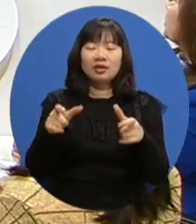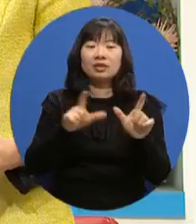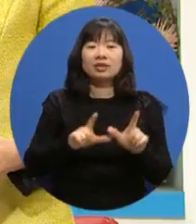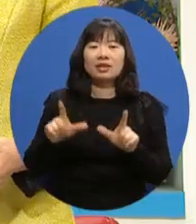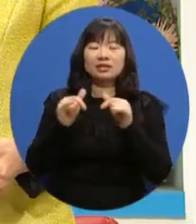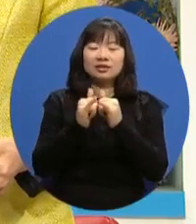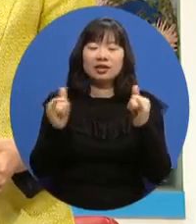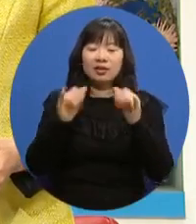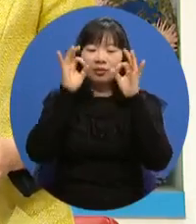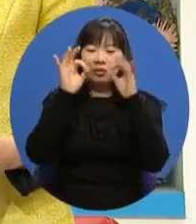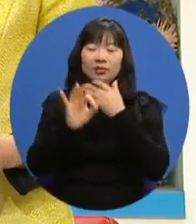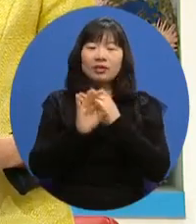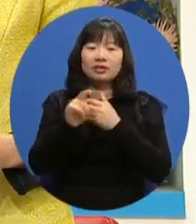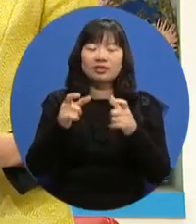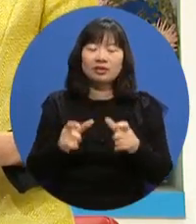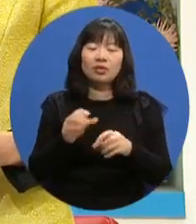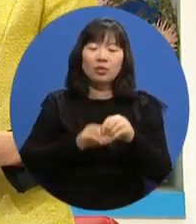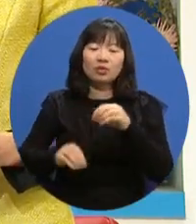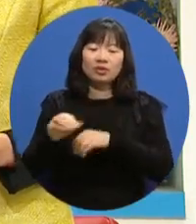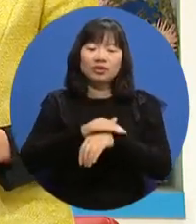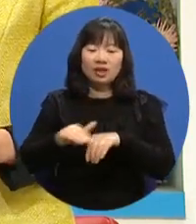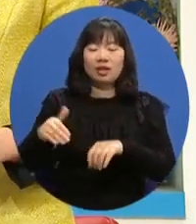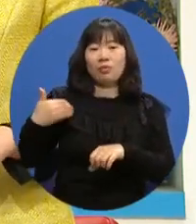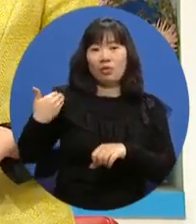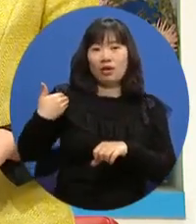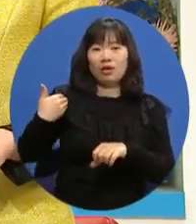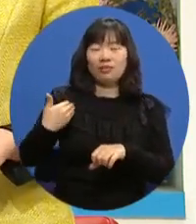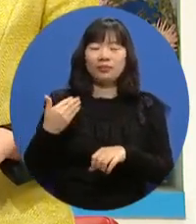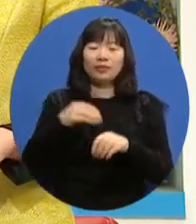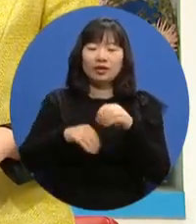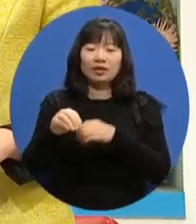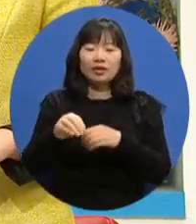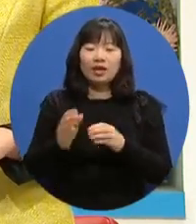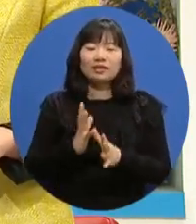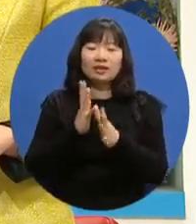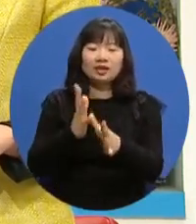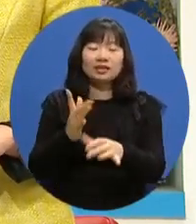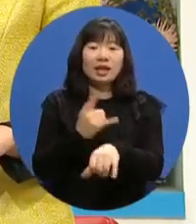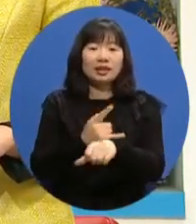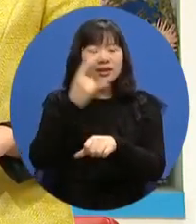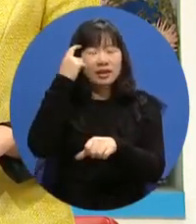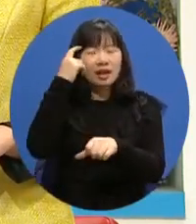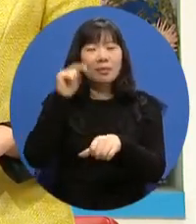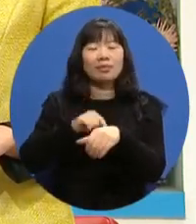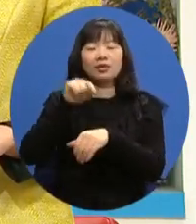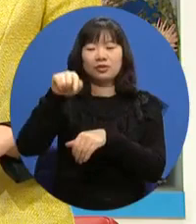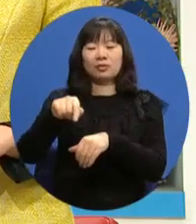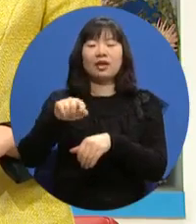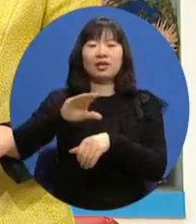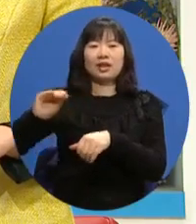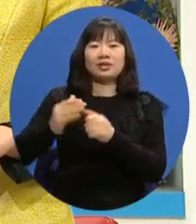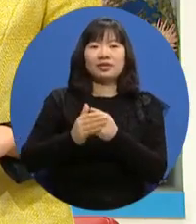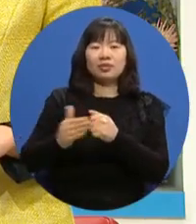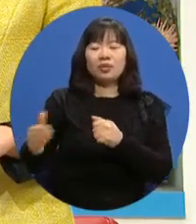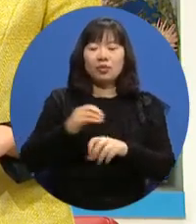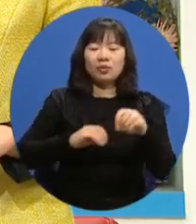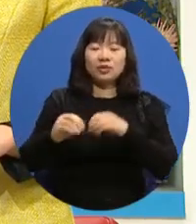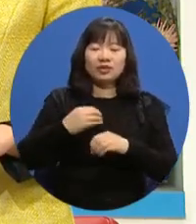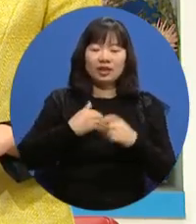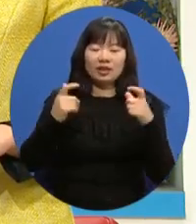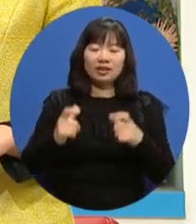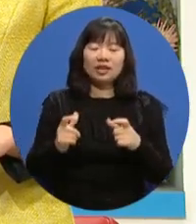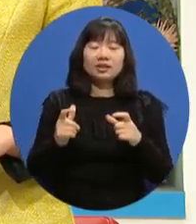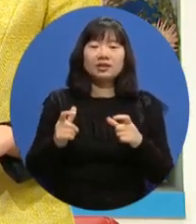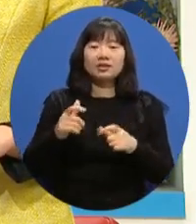분들 이렇게 보면, 그 지역을 오히려 잘 모르더라고요. 맞아요. 네, 오히려 나들이 간다고 생각하면 밖으로만 나가시기 때문에, 오히려 자기가 사는 지역